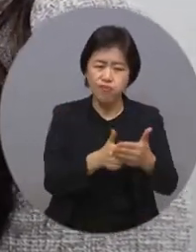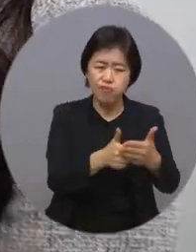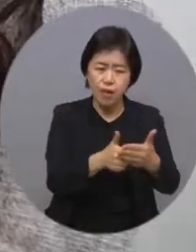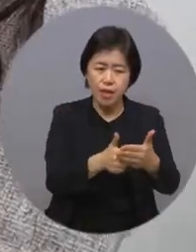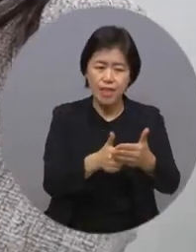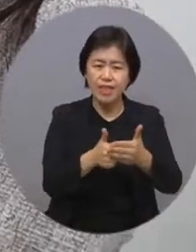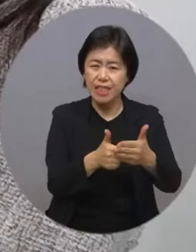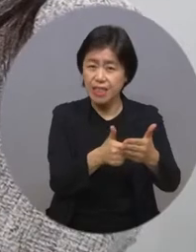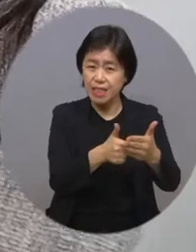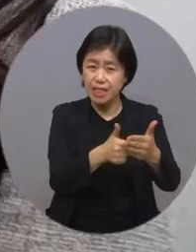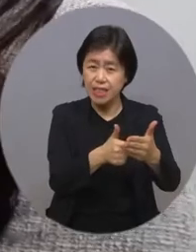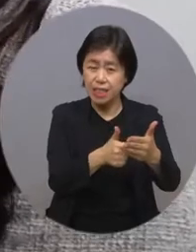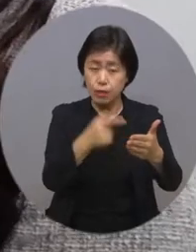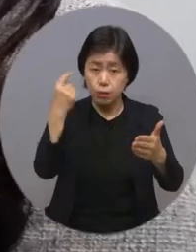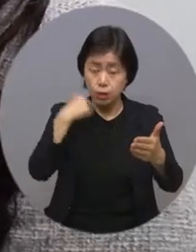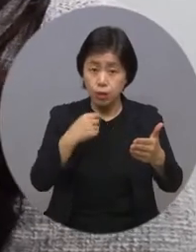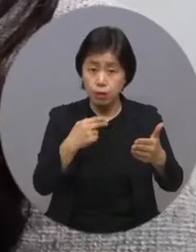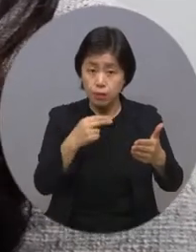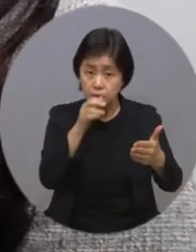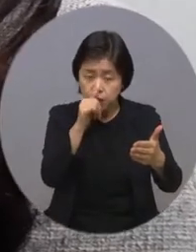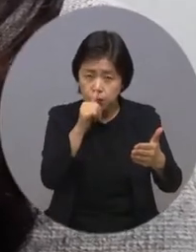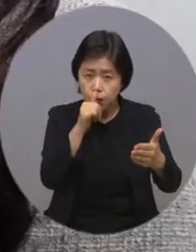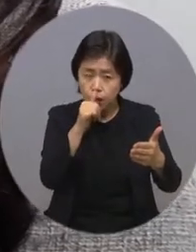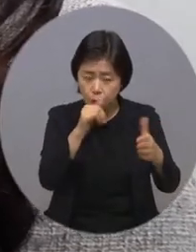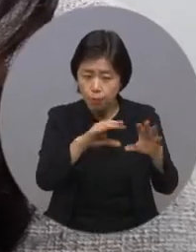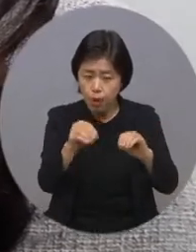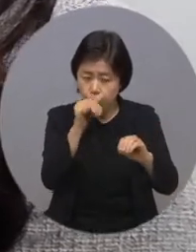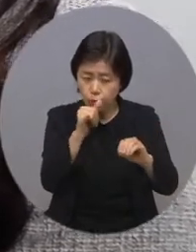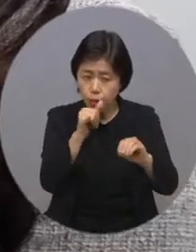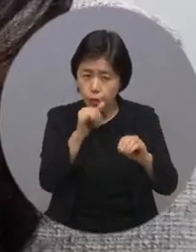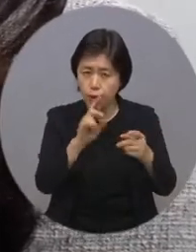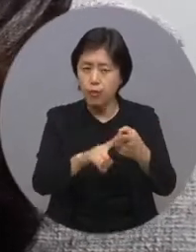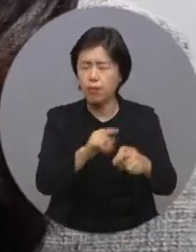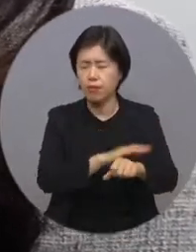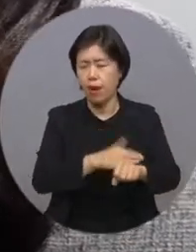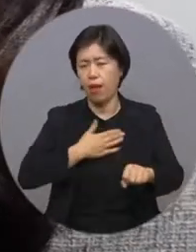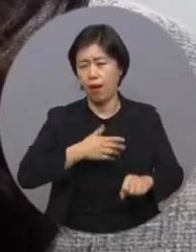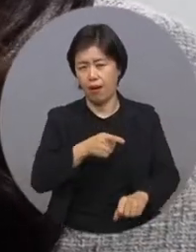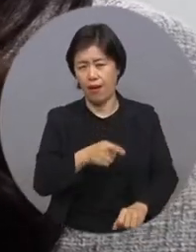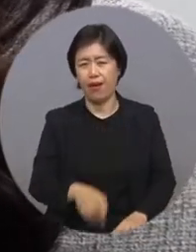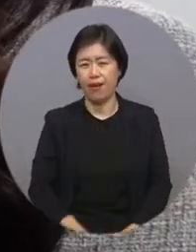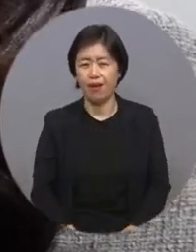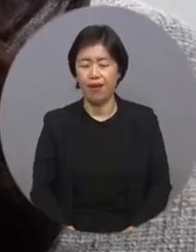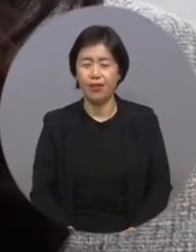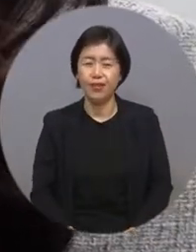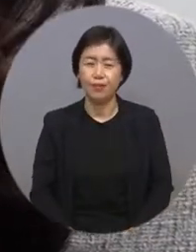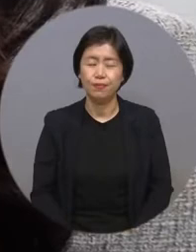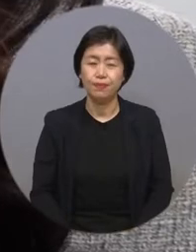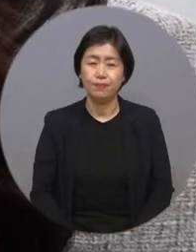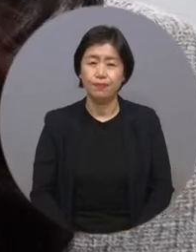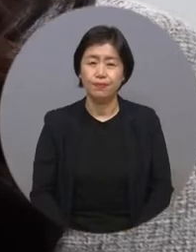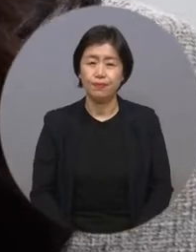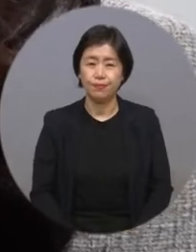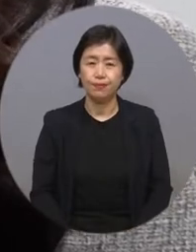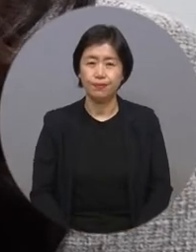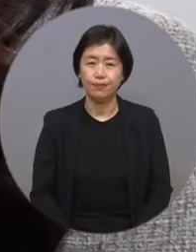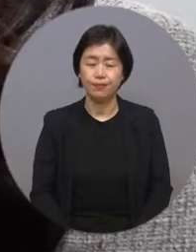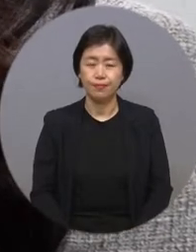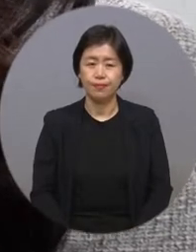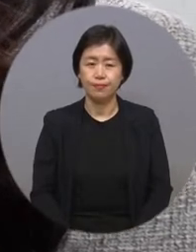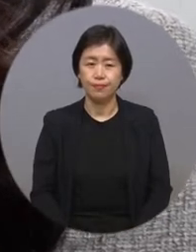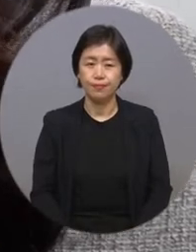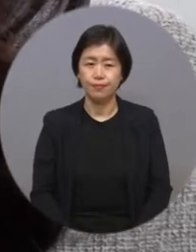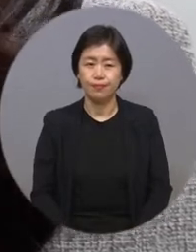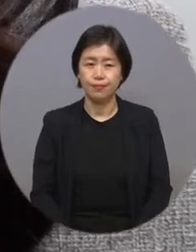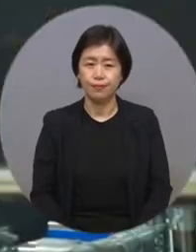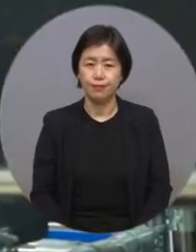그대로 작업을. 그렇죠. 아무래도 소리는 안 들리실 테니까. 이제 저희처럼 비장애인들은 이제 소리를 들을 수 있으니까 딱 하는 정지음을 듣고 떼지만